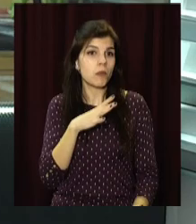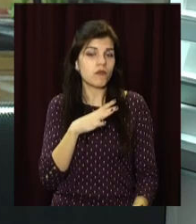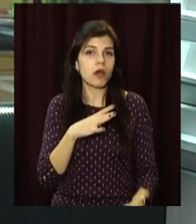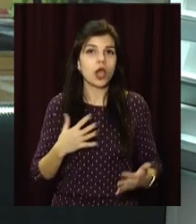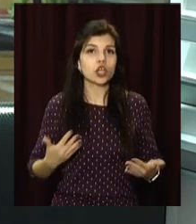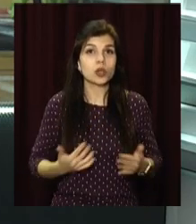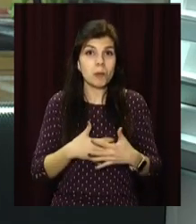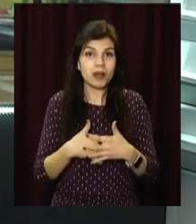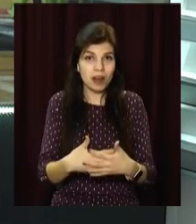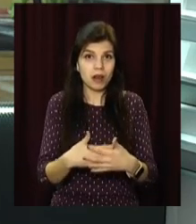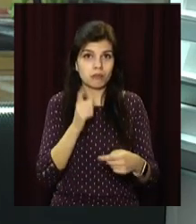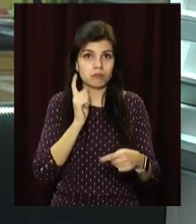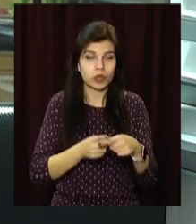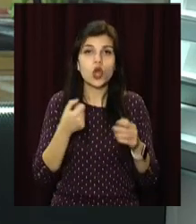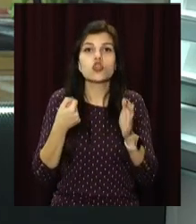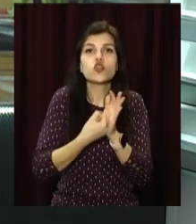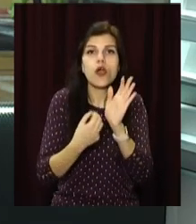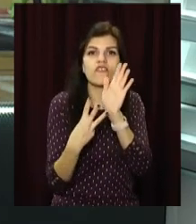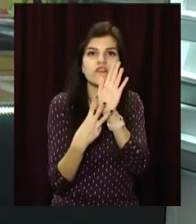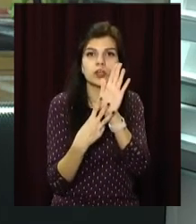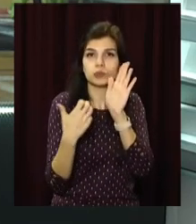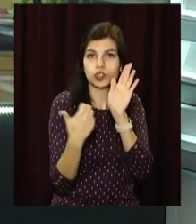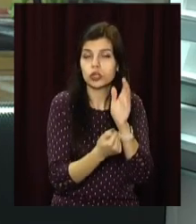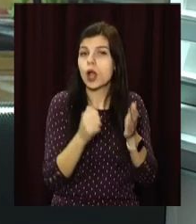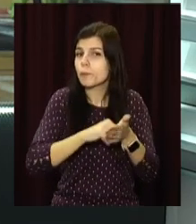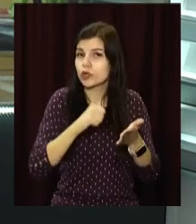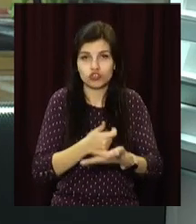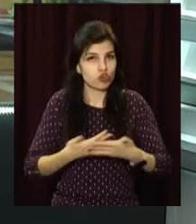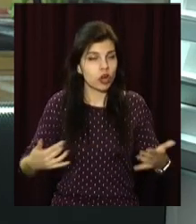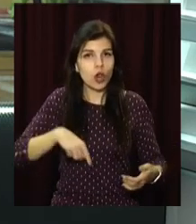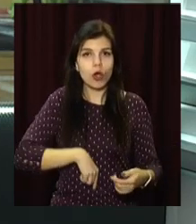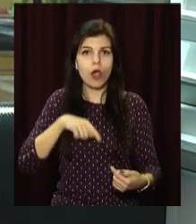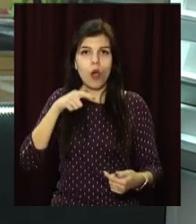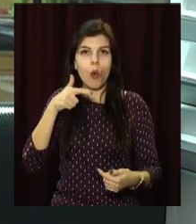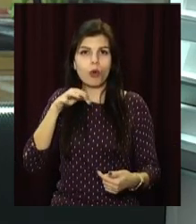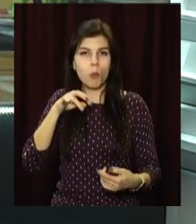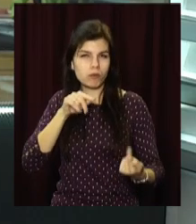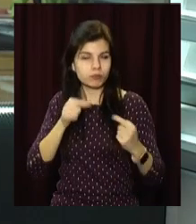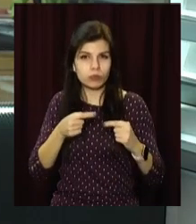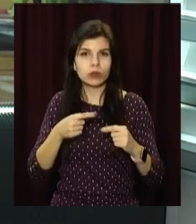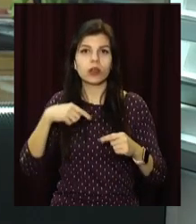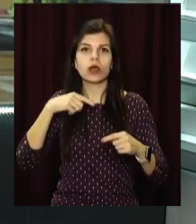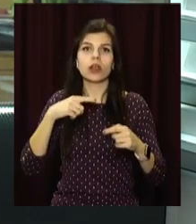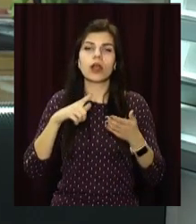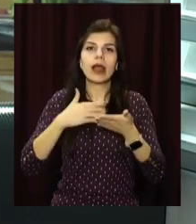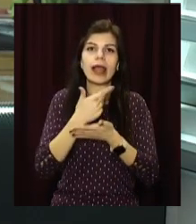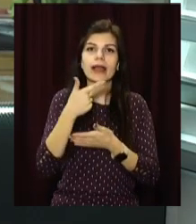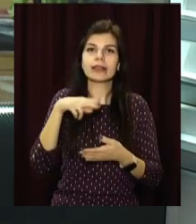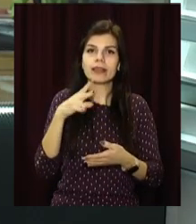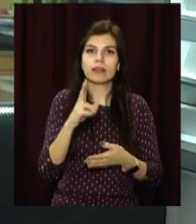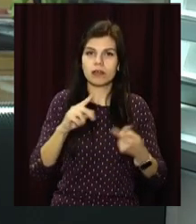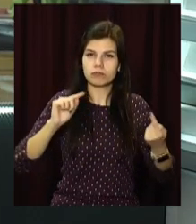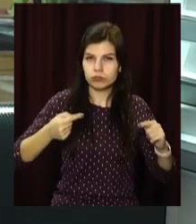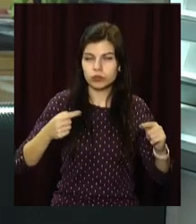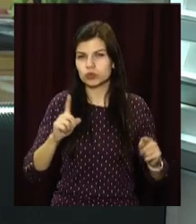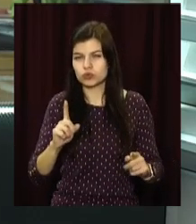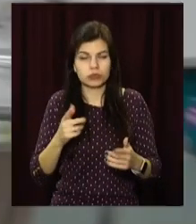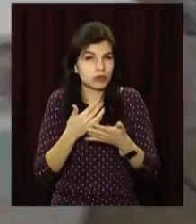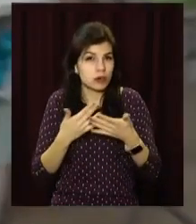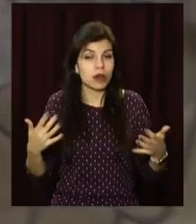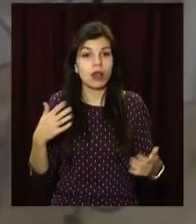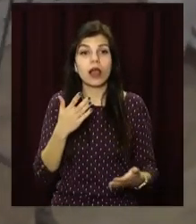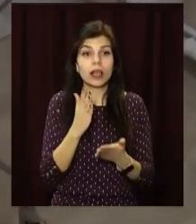терміні до 8 тижнів. Причини різні – гормональний збій, генетичне порушення або раптова хвороба. Втрата омріяного майбутнього – величезний